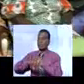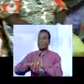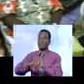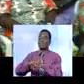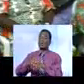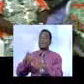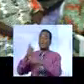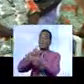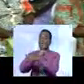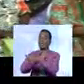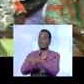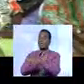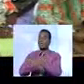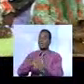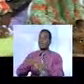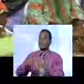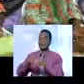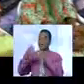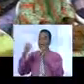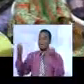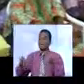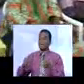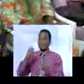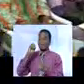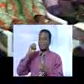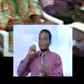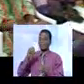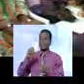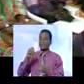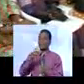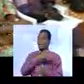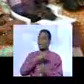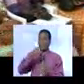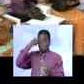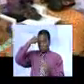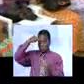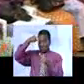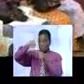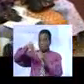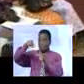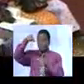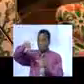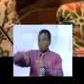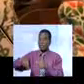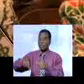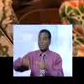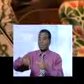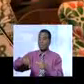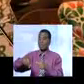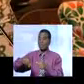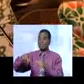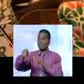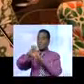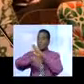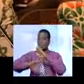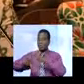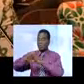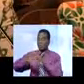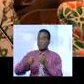l'entrepreneuriat au féminin. On en retient que l'entrepreneuriat féminin, comme socle de